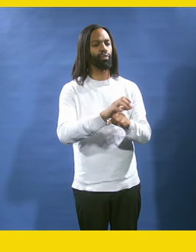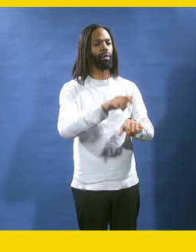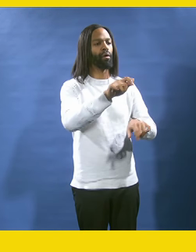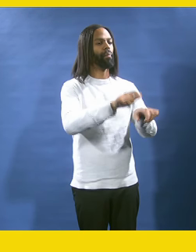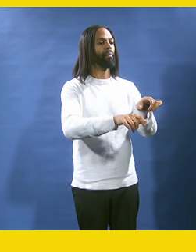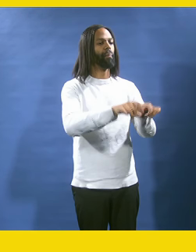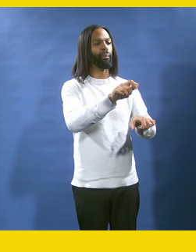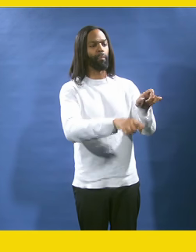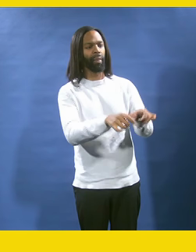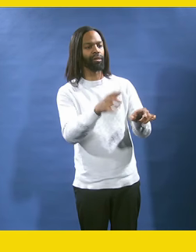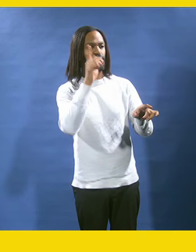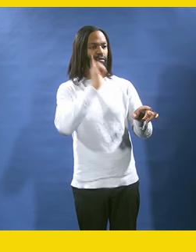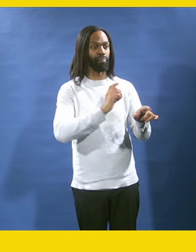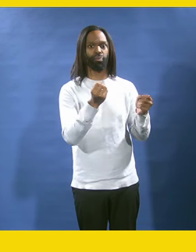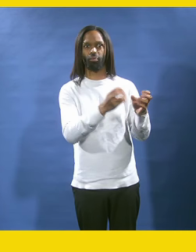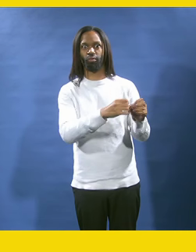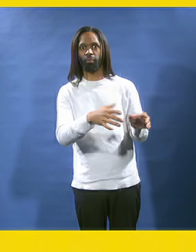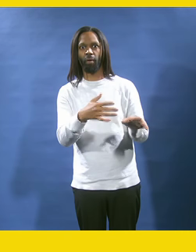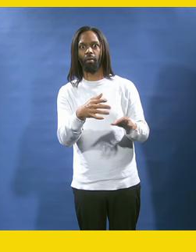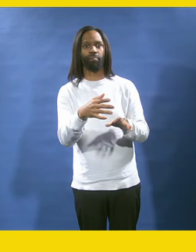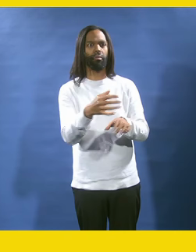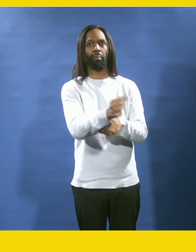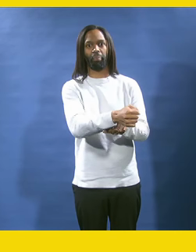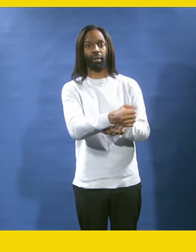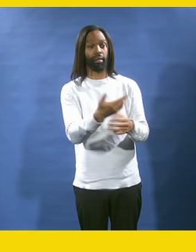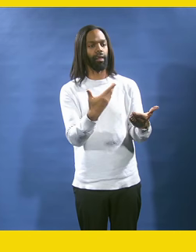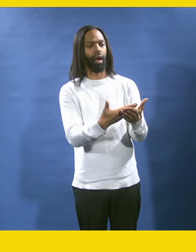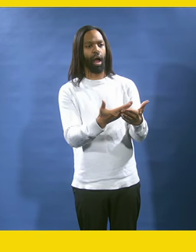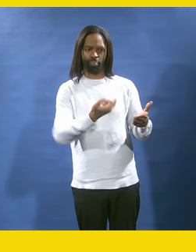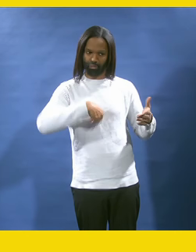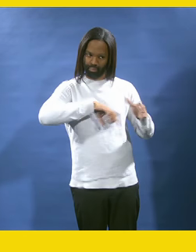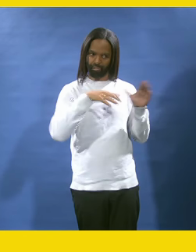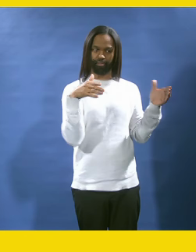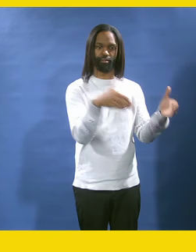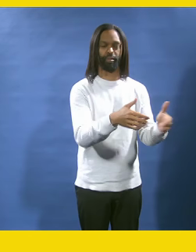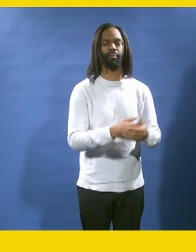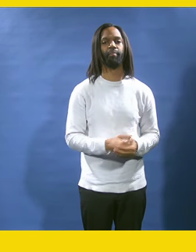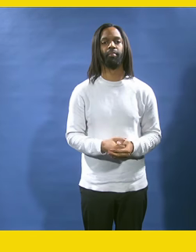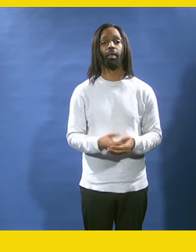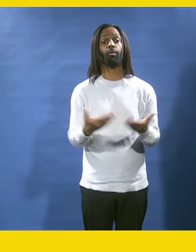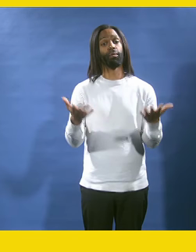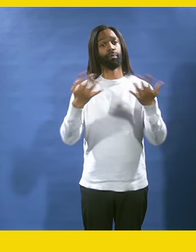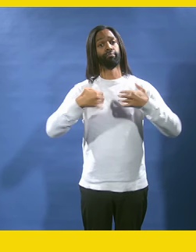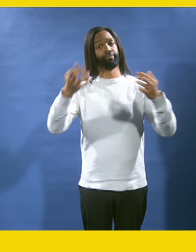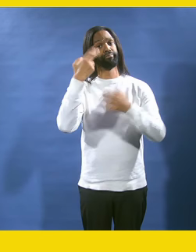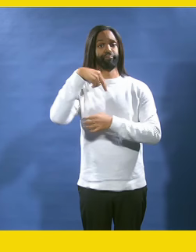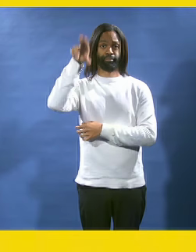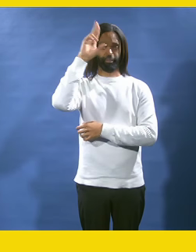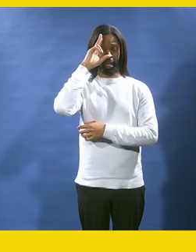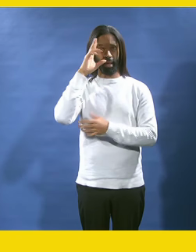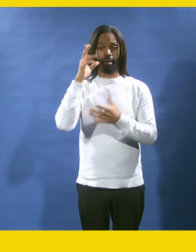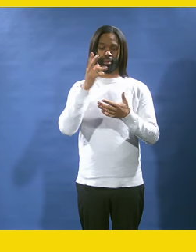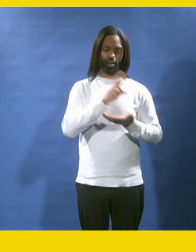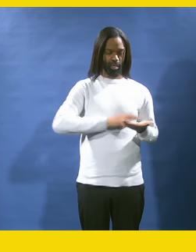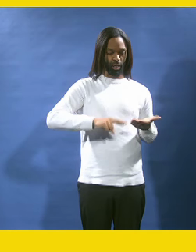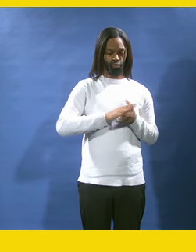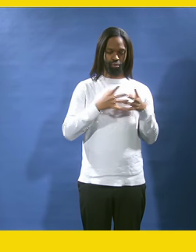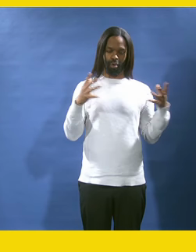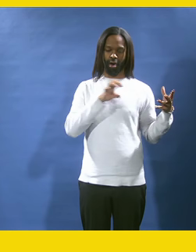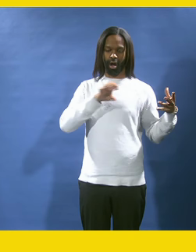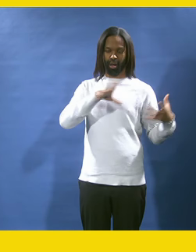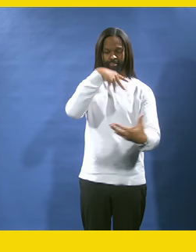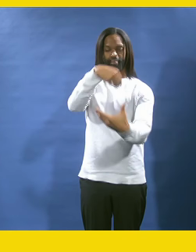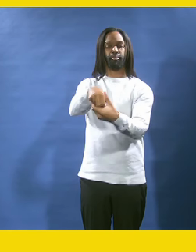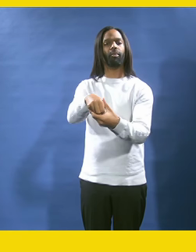trop souvent des grandes oubliées. En participant à ces assises européennes, la région Grand Est entend porter la voix